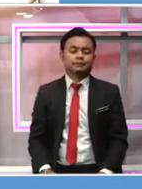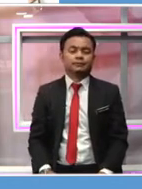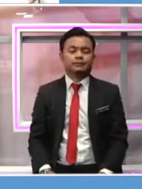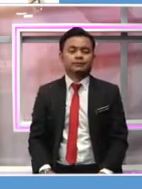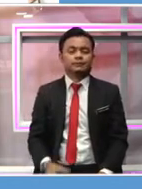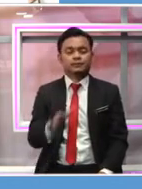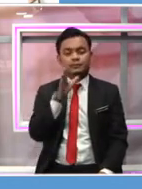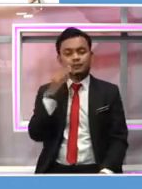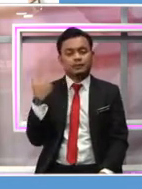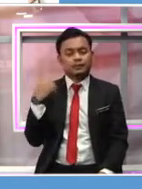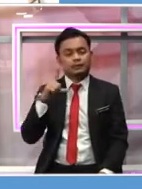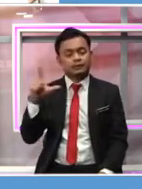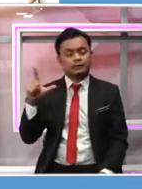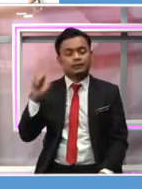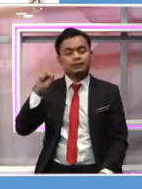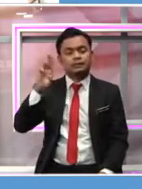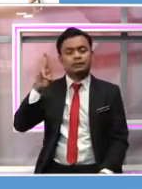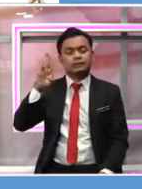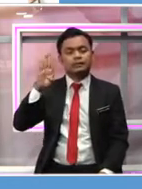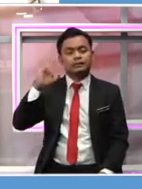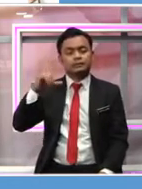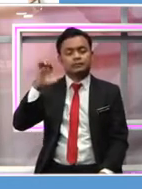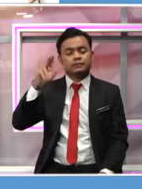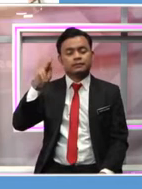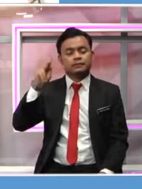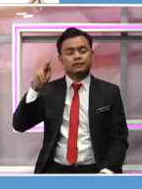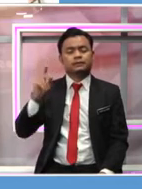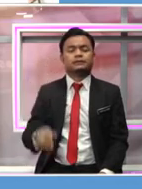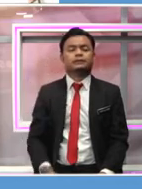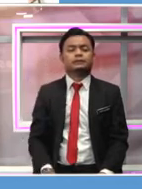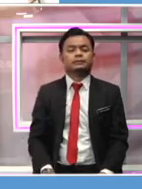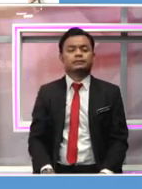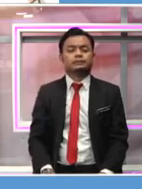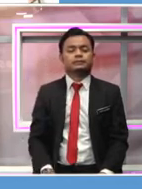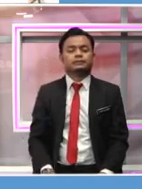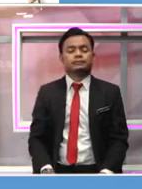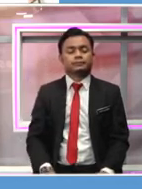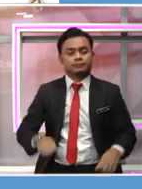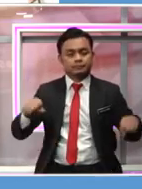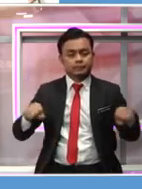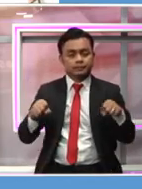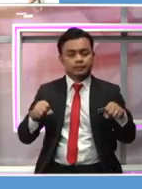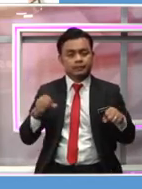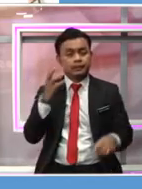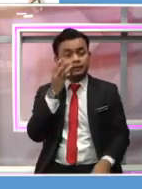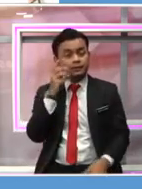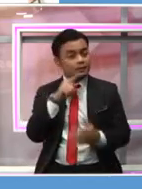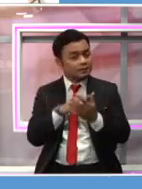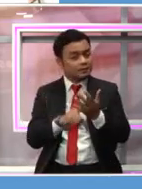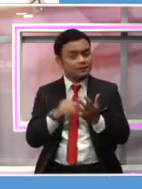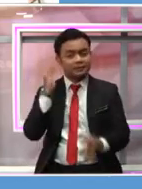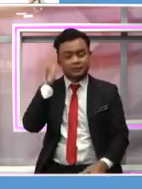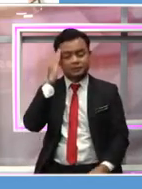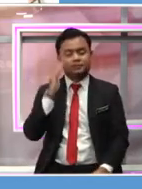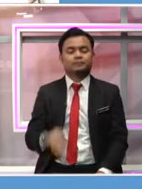nasi itu adalah free Tiket jadi anak-anak begitu kita tengok selain keempat anak ahli Gusti itu